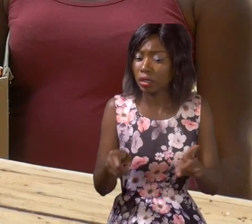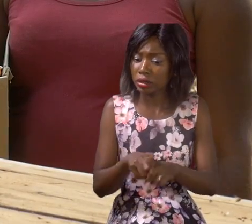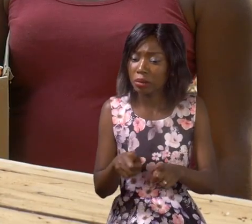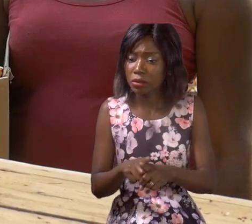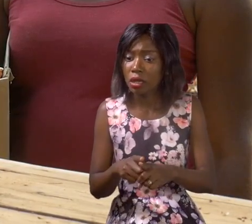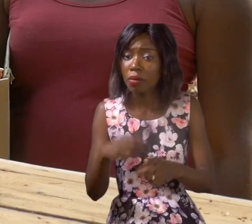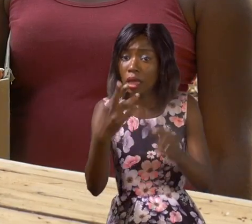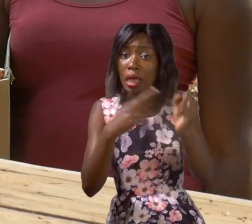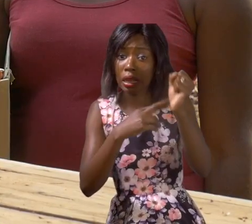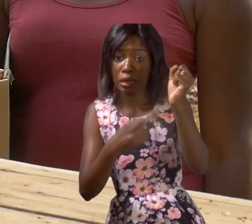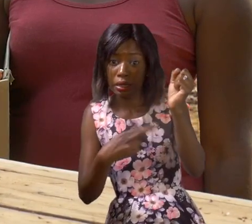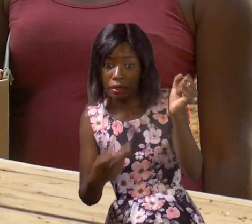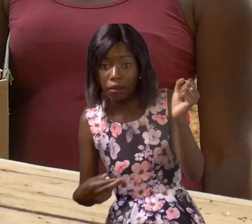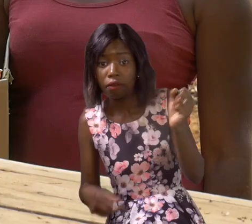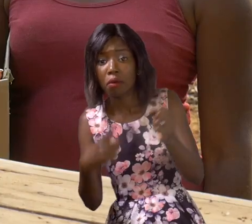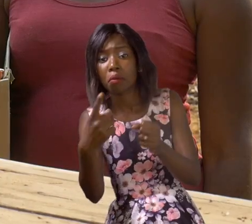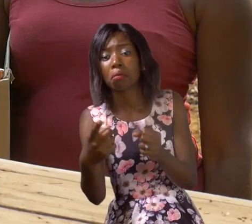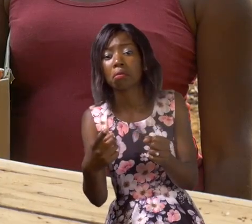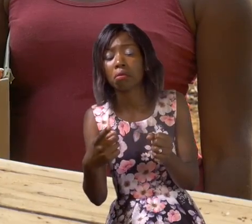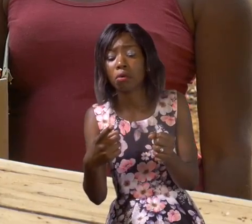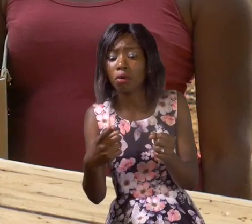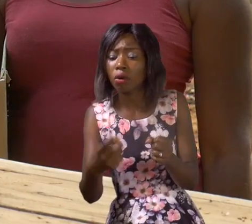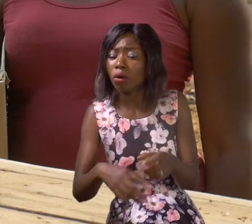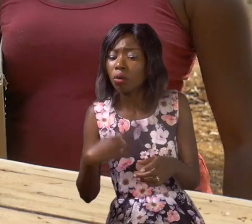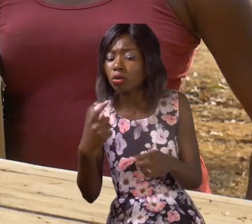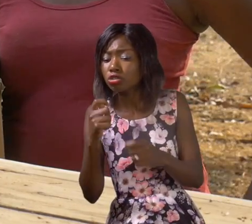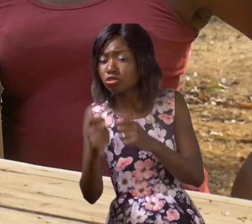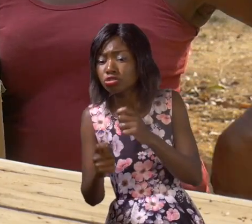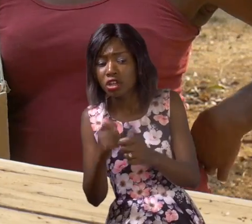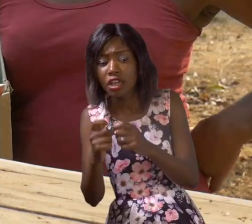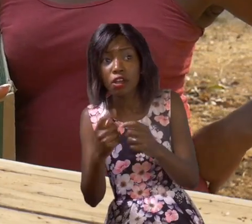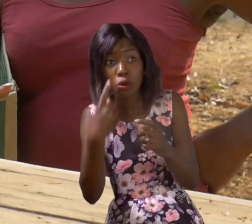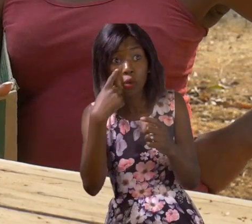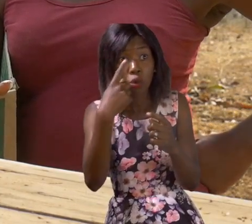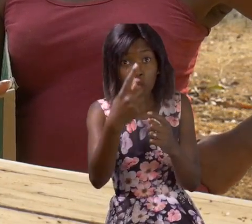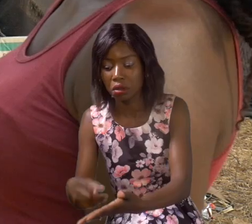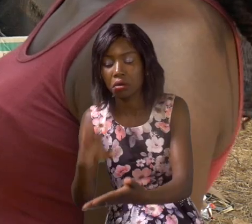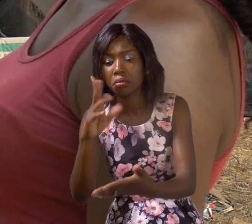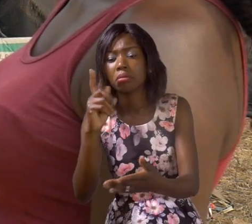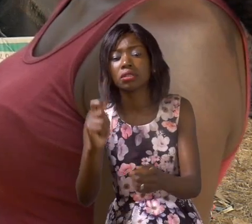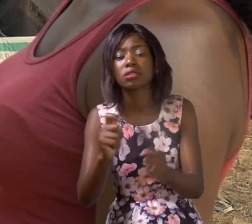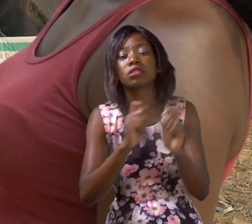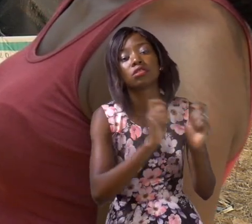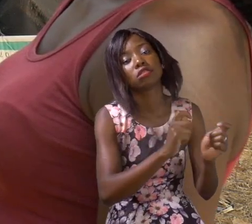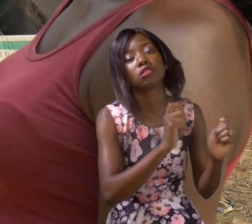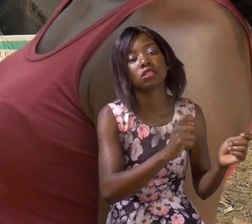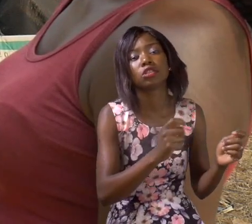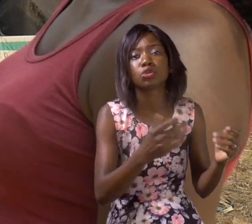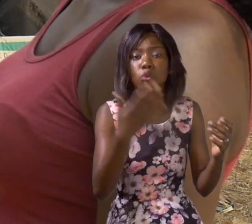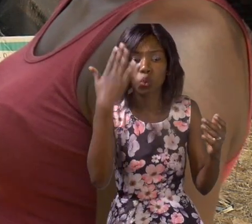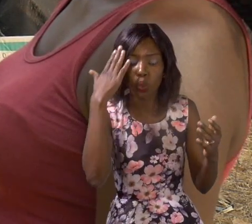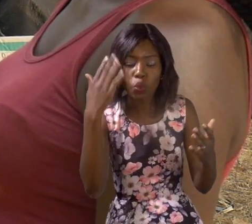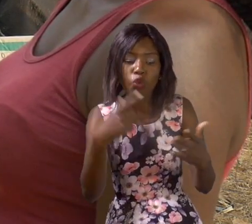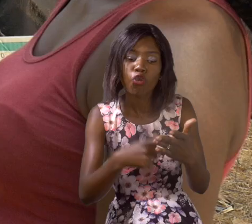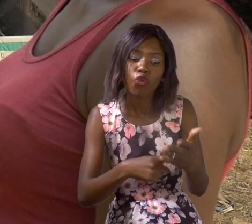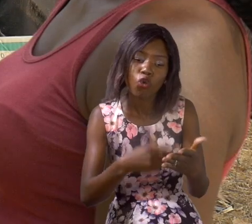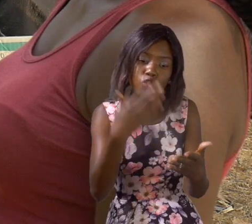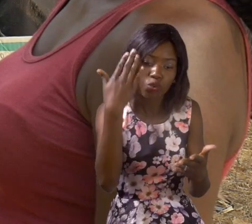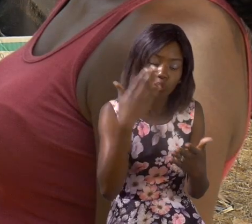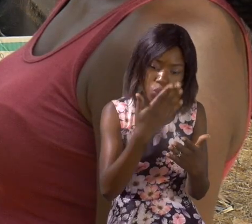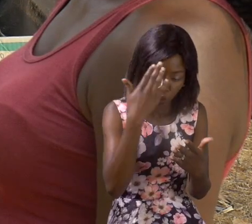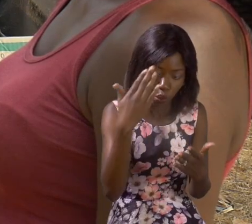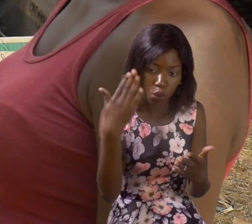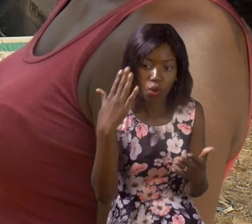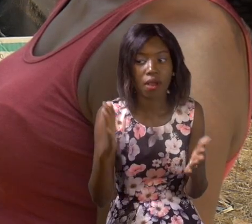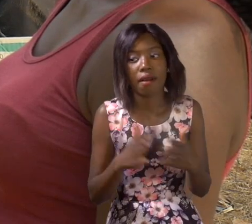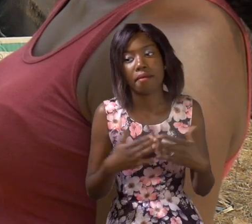naye. Anonga angogara inenge angobhaidza. Hazvimeke sense. Ona. Kana muchechi chemu chemu. Muchechi chemu chemu